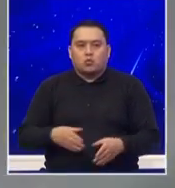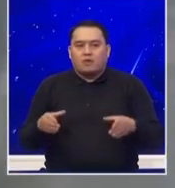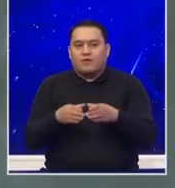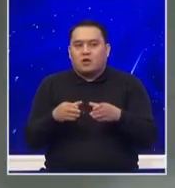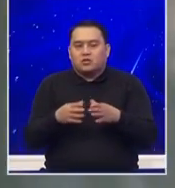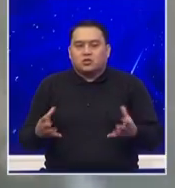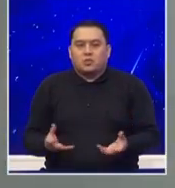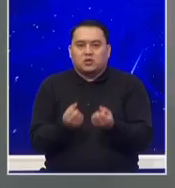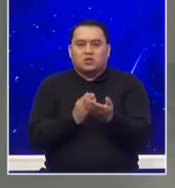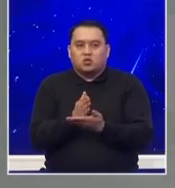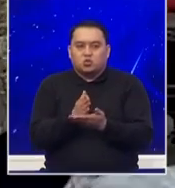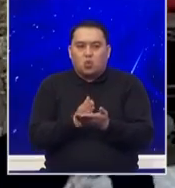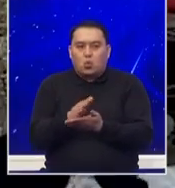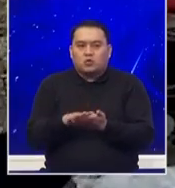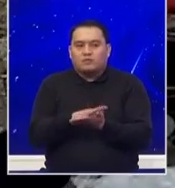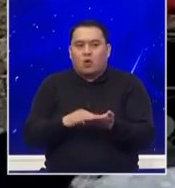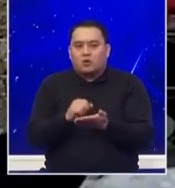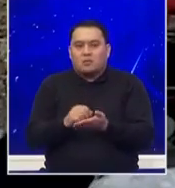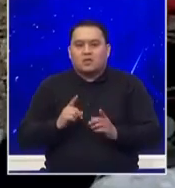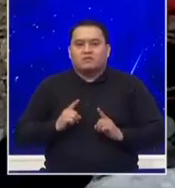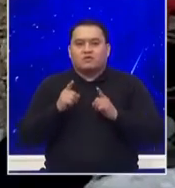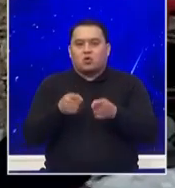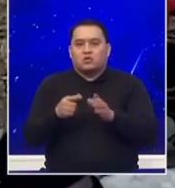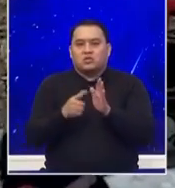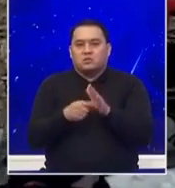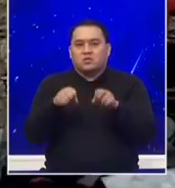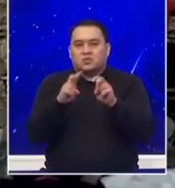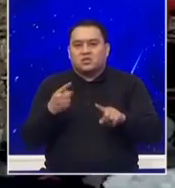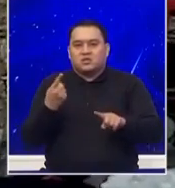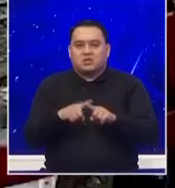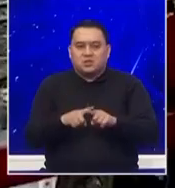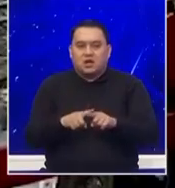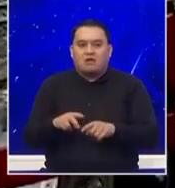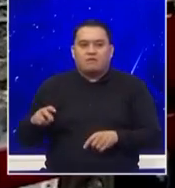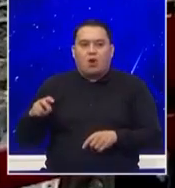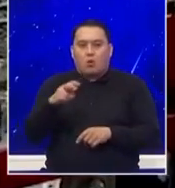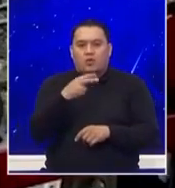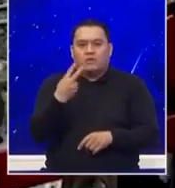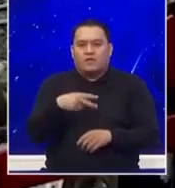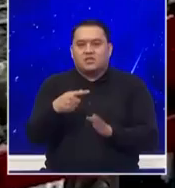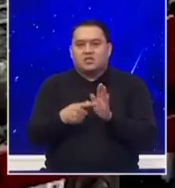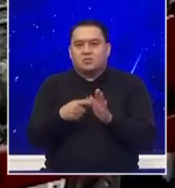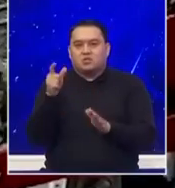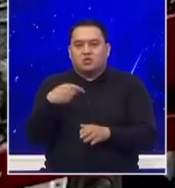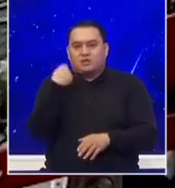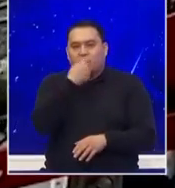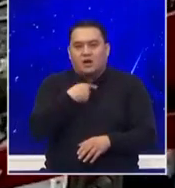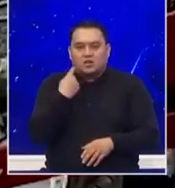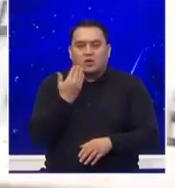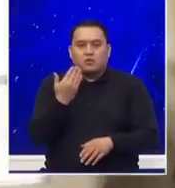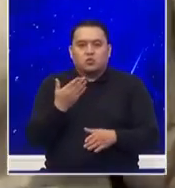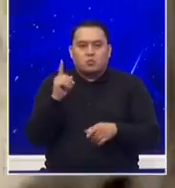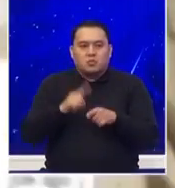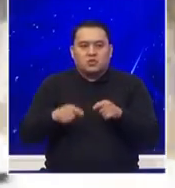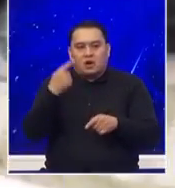бригада спасательных служб. Для ликвидации пожара было задействовано 7 единиц техники с автолестницы и 27 человек личного состава.